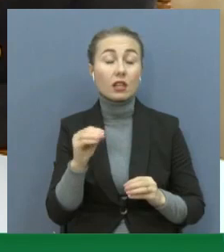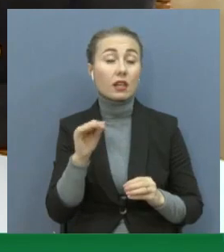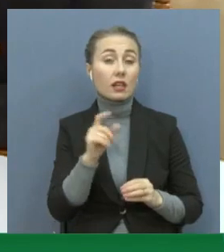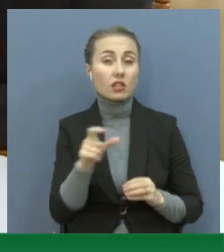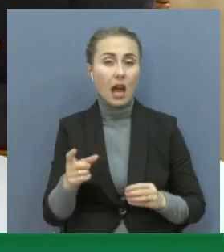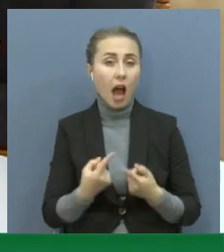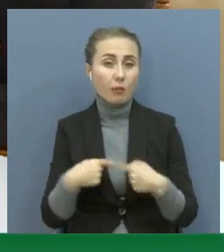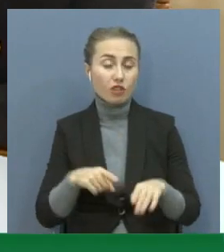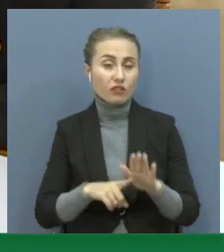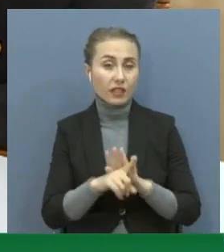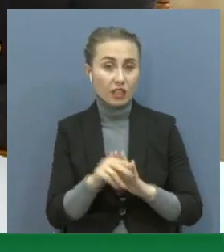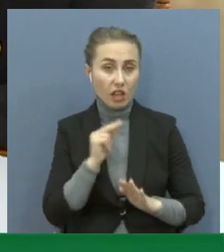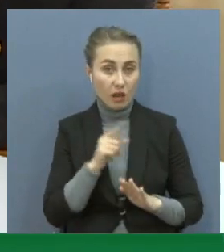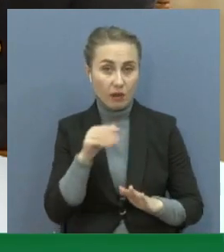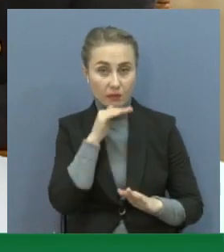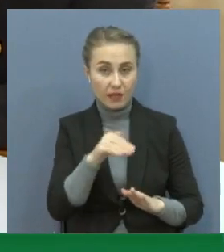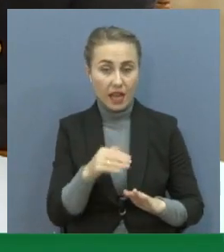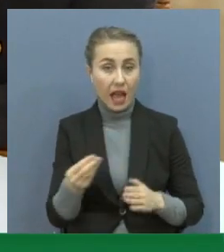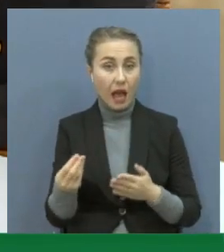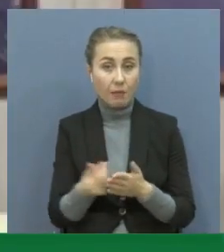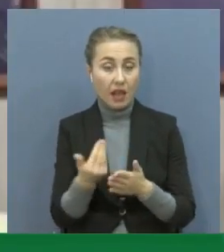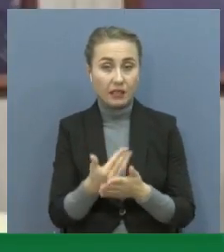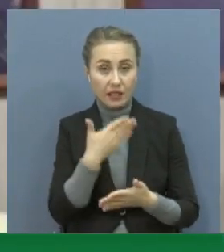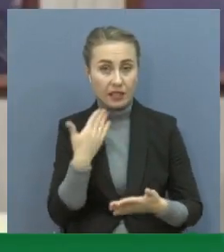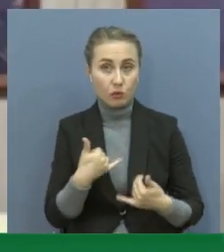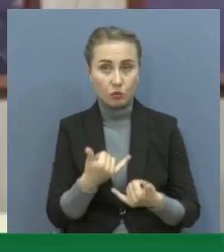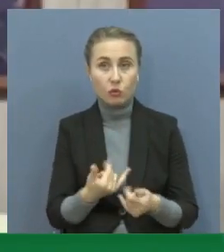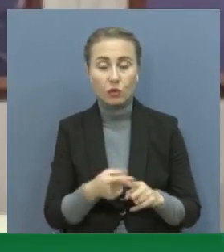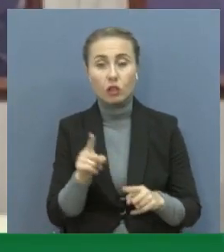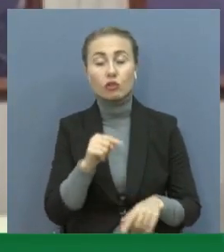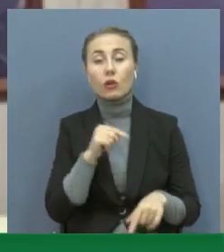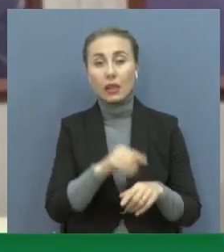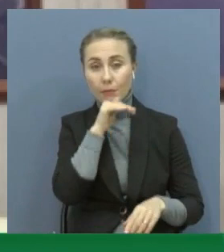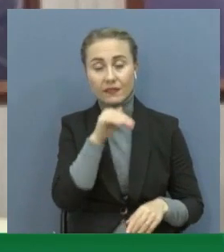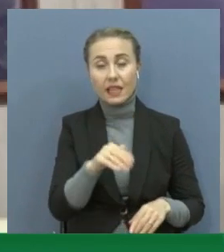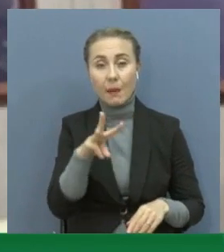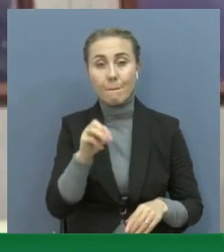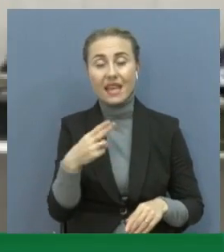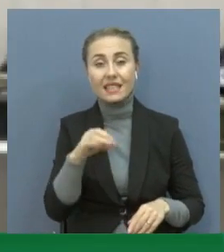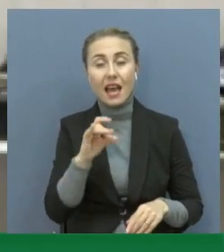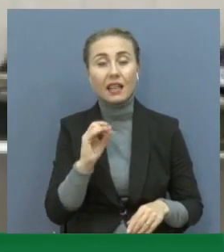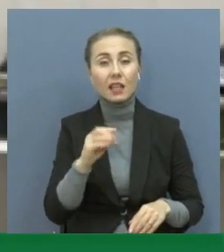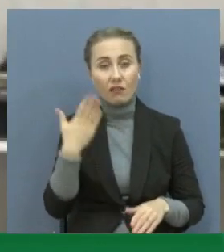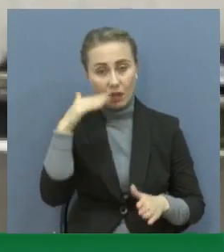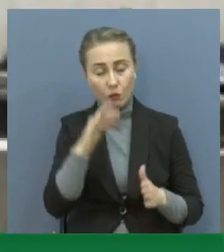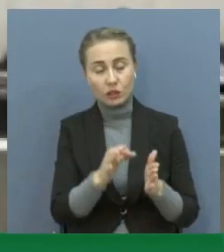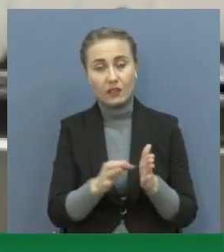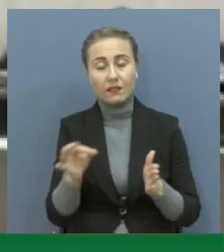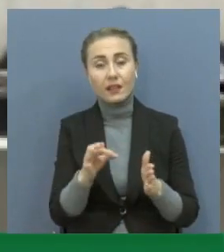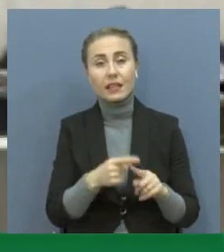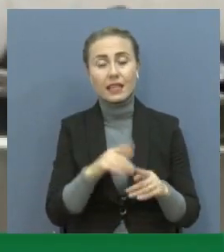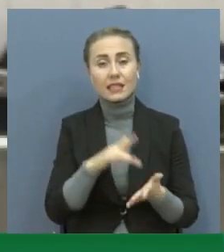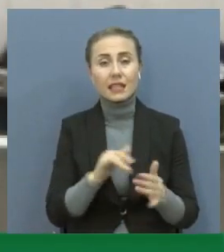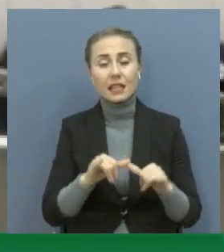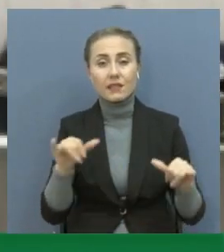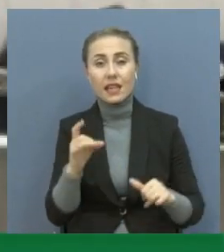на общественных началах и не получают оплаты за свои услуги. Что касается профессиональных медиаторов, то в Акмолинском филиале Центра развития